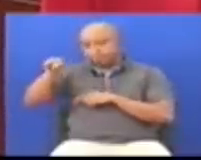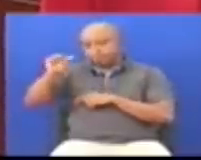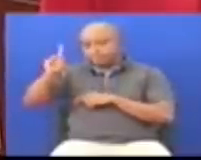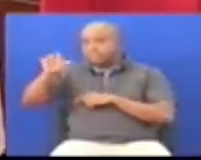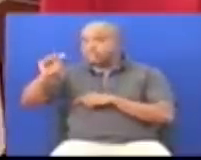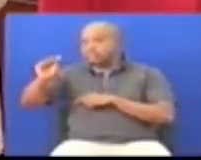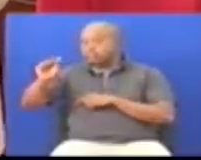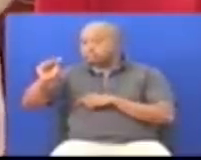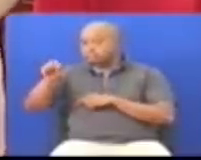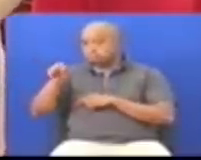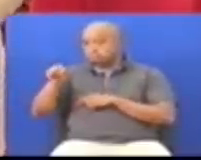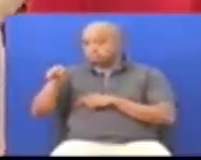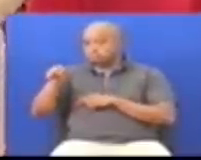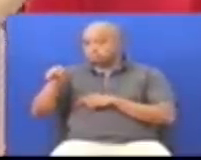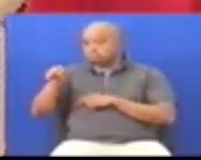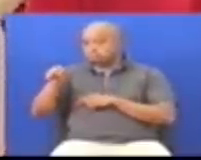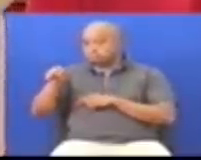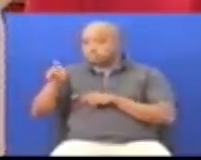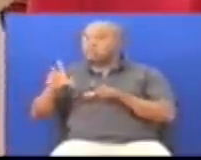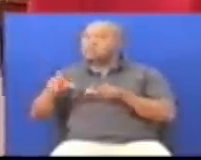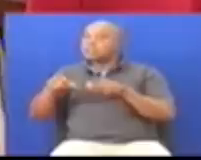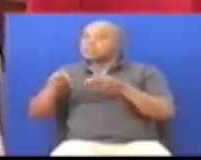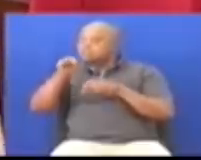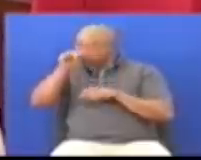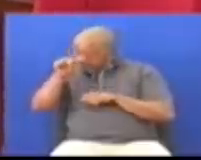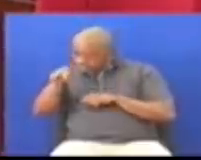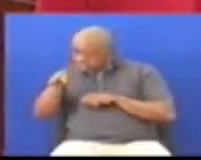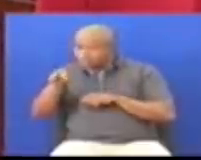iangaliwe kama NIDA ile ya kitambulisho, lakini NIDA as a